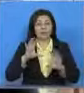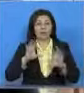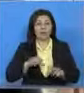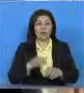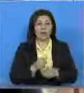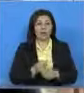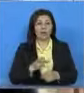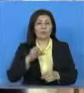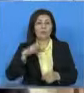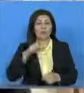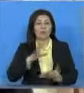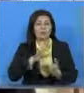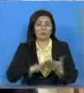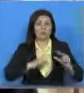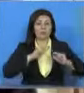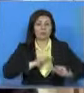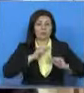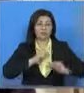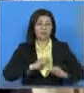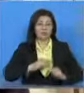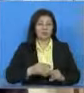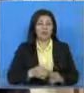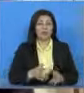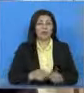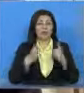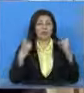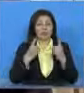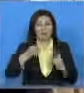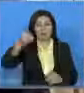его дело и возвести на трон его сыновей. Она была великим деятелем, мудрым дипломатом.